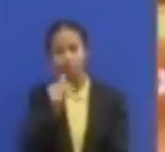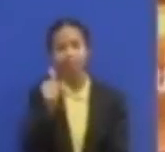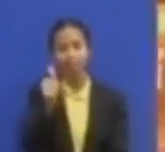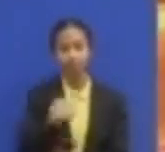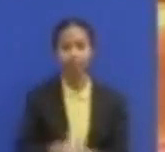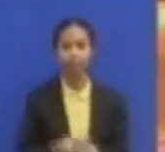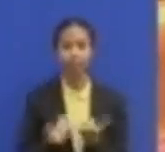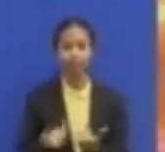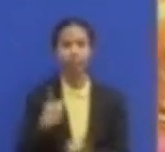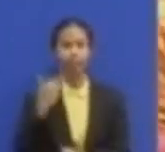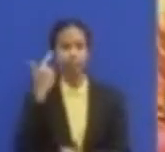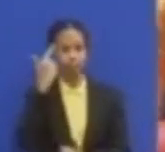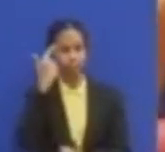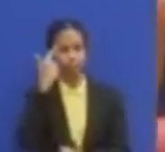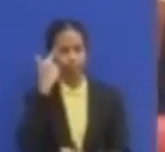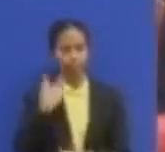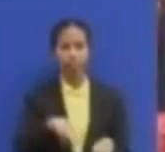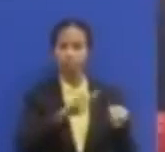ตามจำนวน